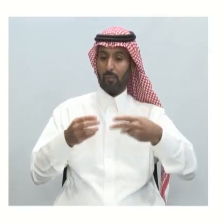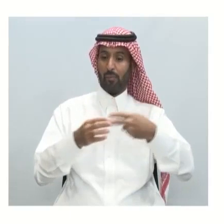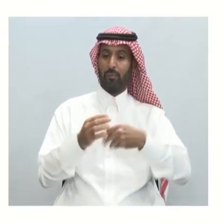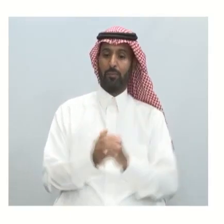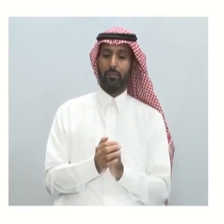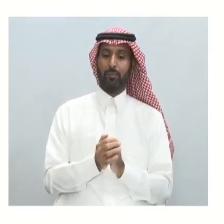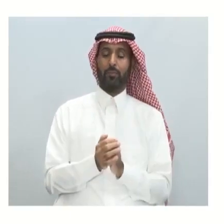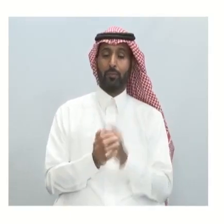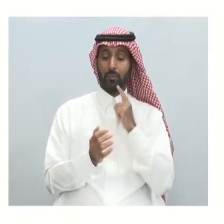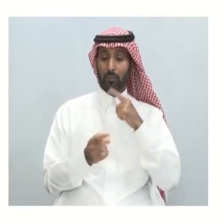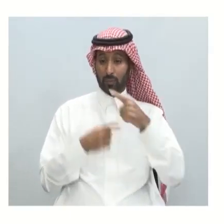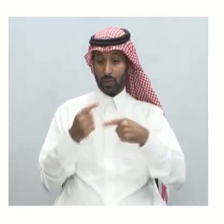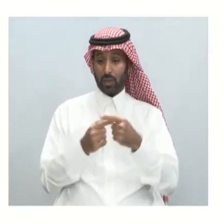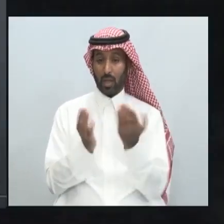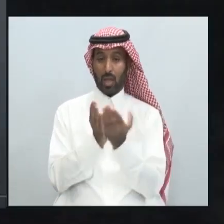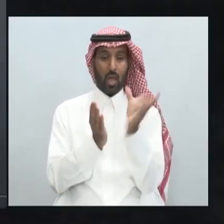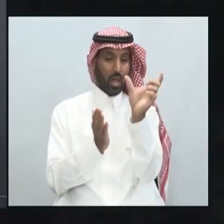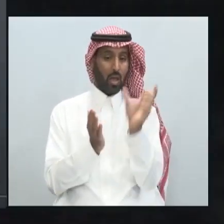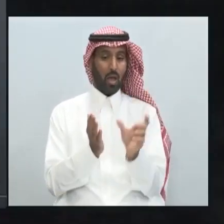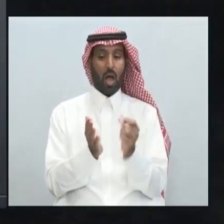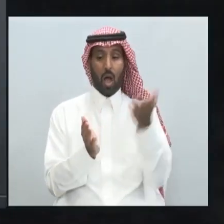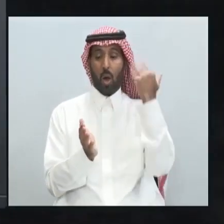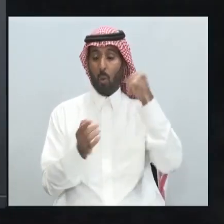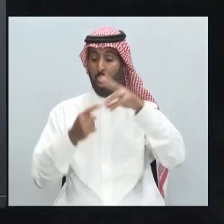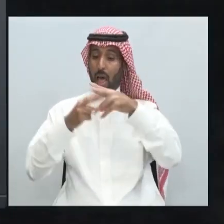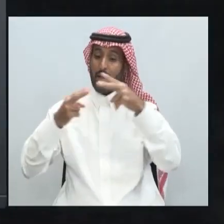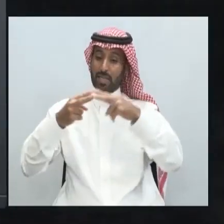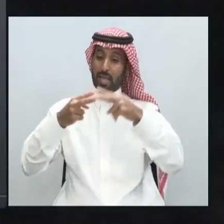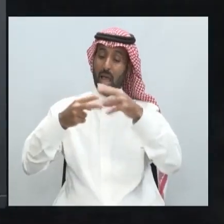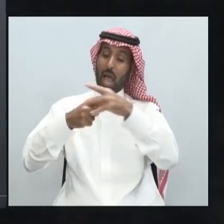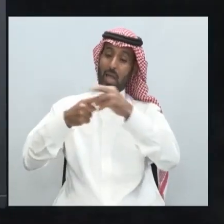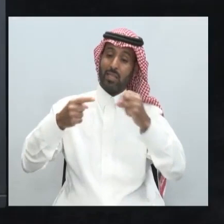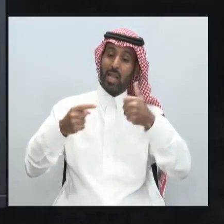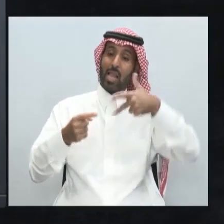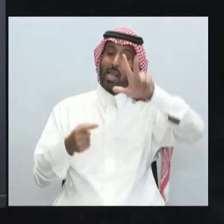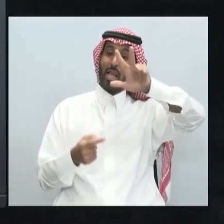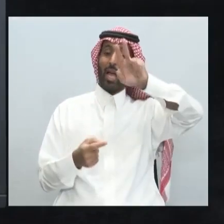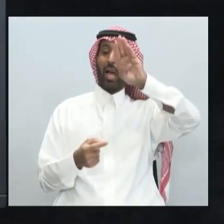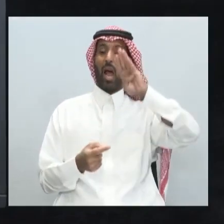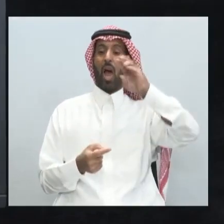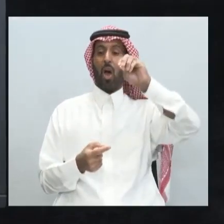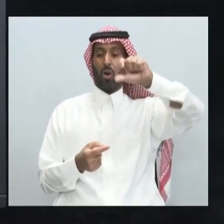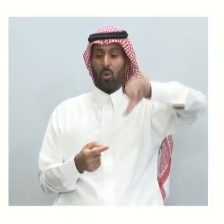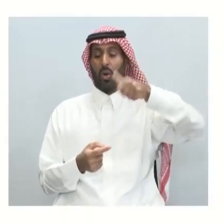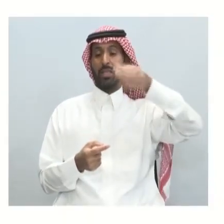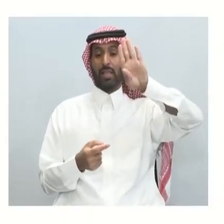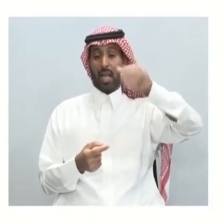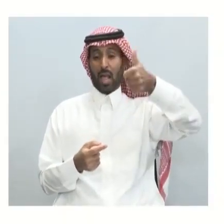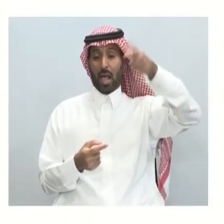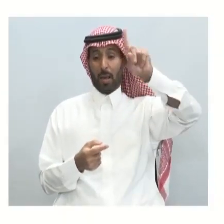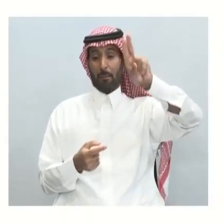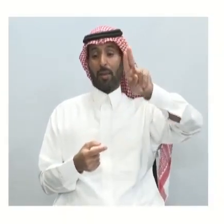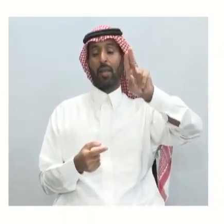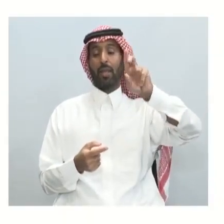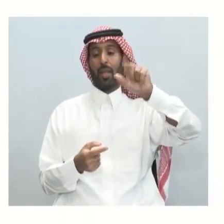التساهميه مراجعه المفردات سبق ان اخذنا الكهروسالبيه فما المقصود بالكهر سالبيه ما هي